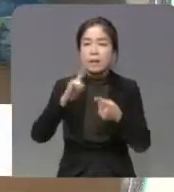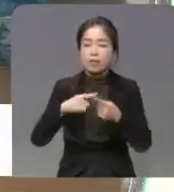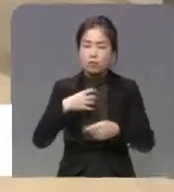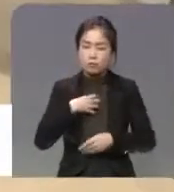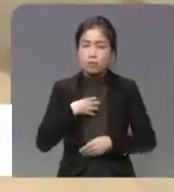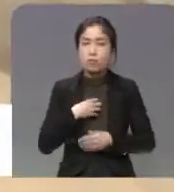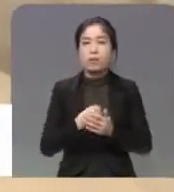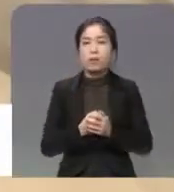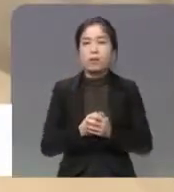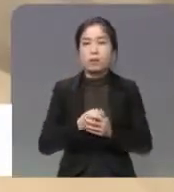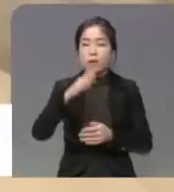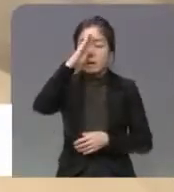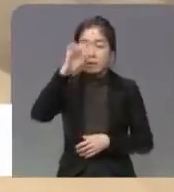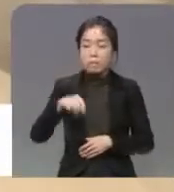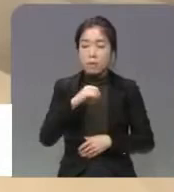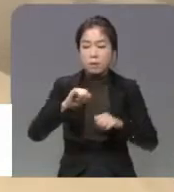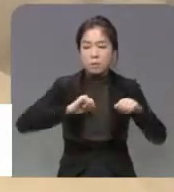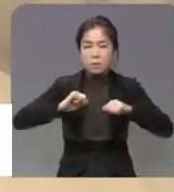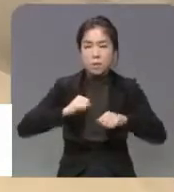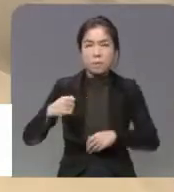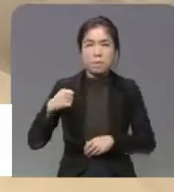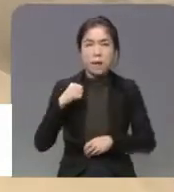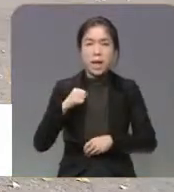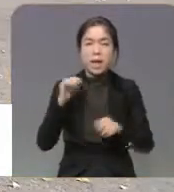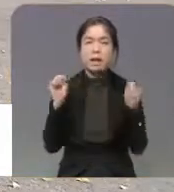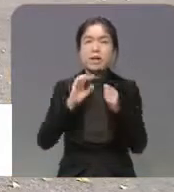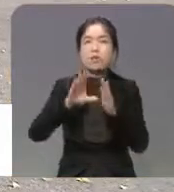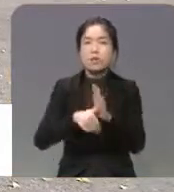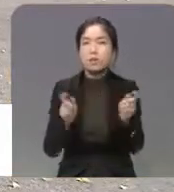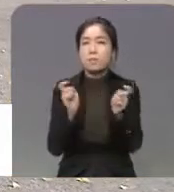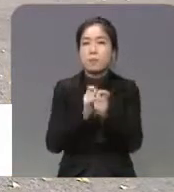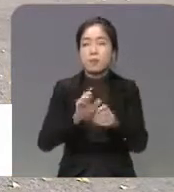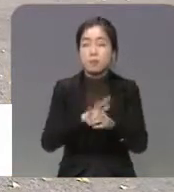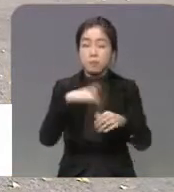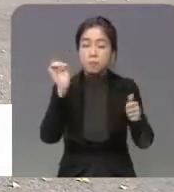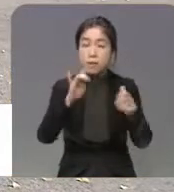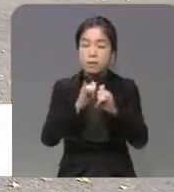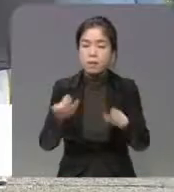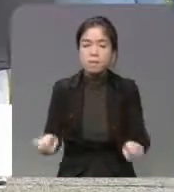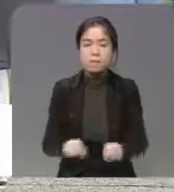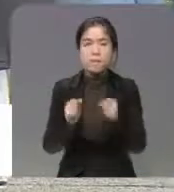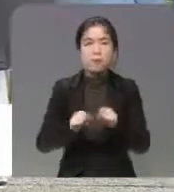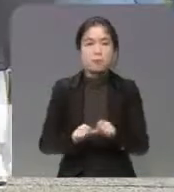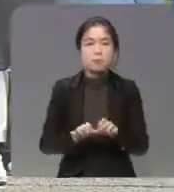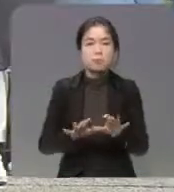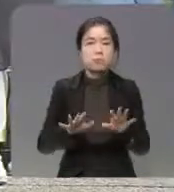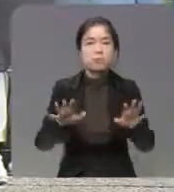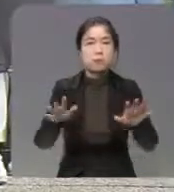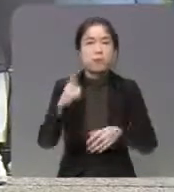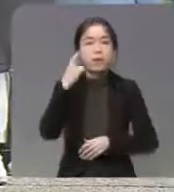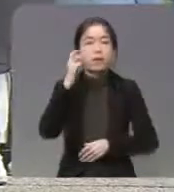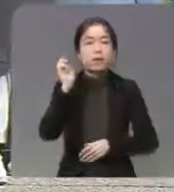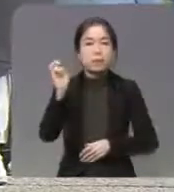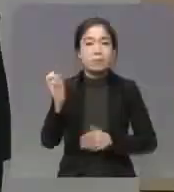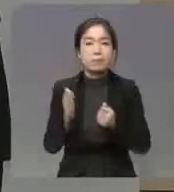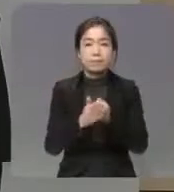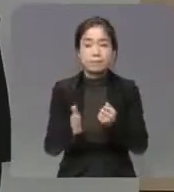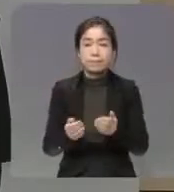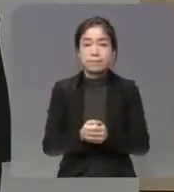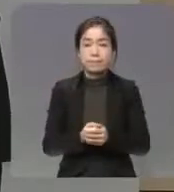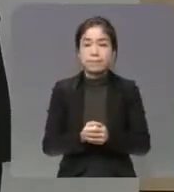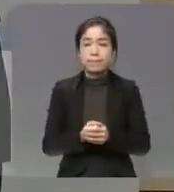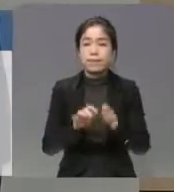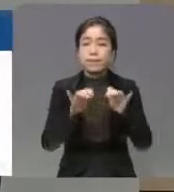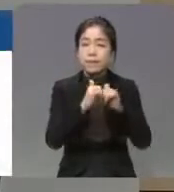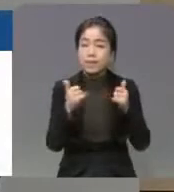우려입니다. 바이러스의 활동성이 증가하는 겨울철을 맞아 코로나19 확진자가 폭발적으로 증가할 것으로 예측되기 때문입니다.